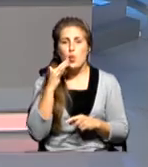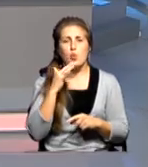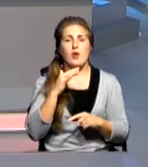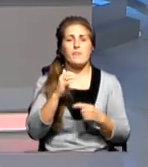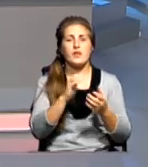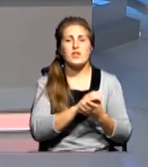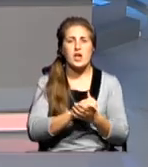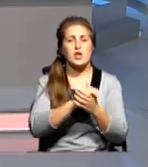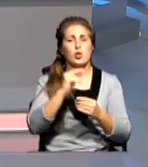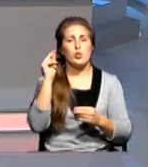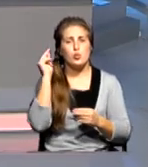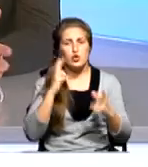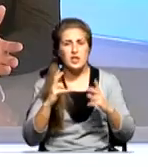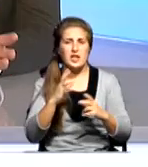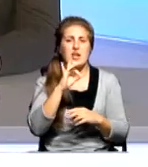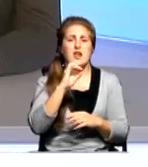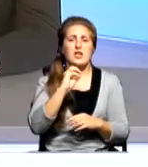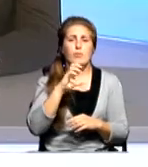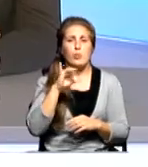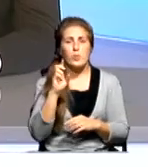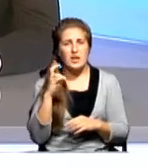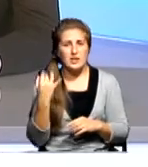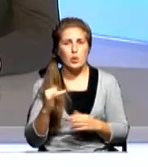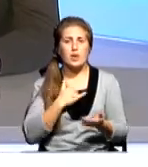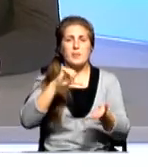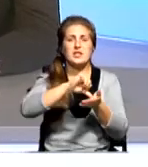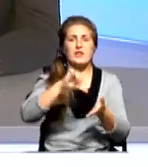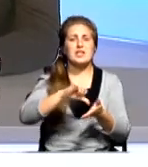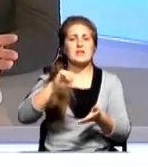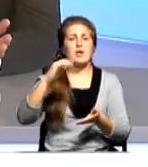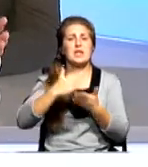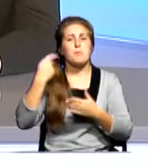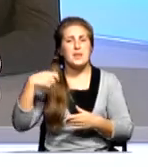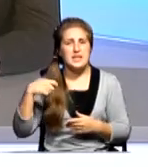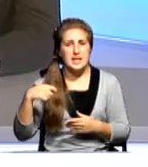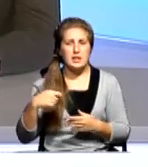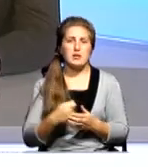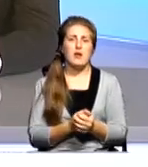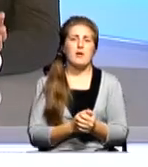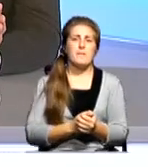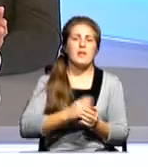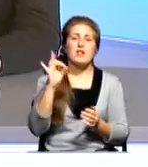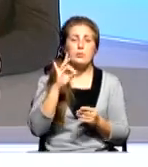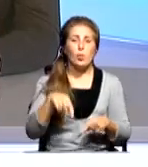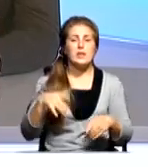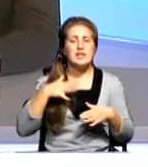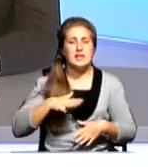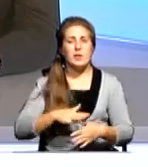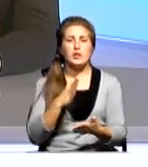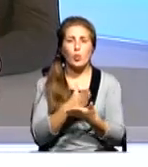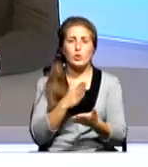учреждений республиканских у нас находится представительства президента да у нас в республике крым находится